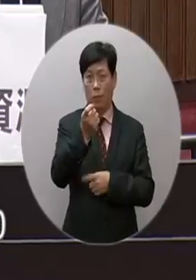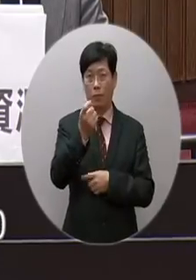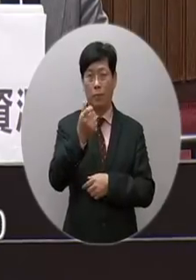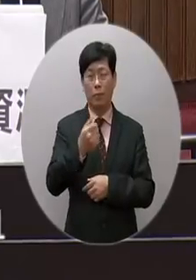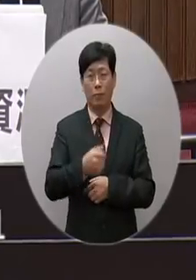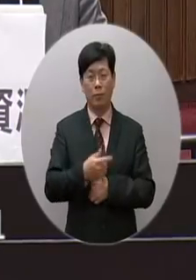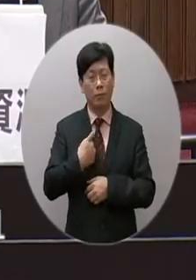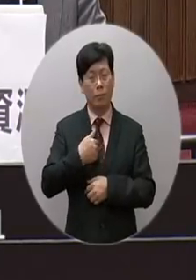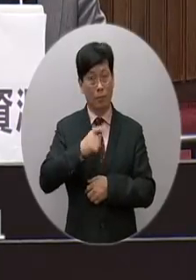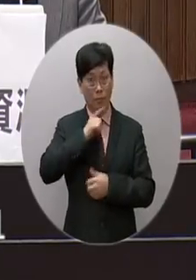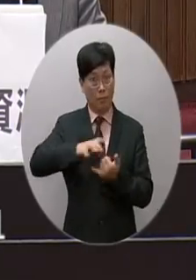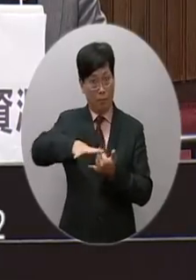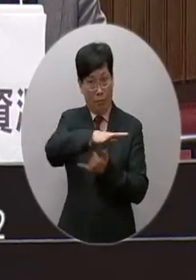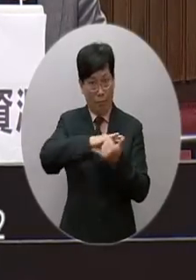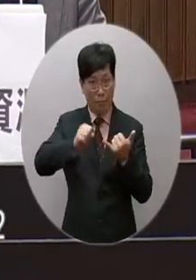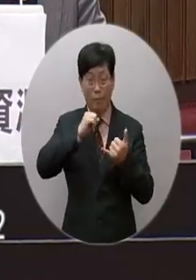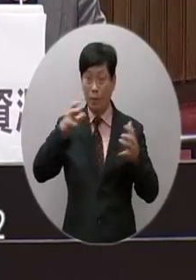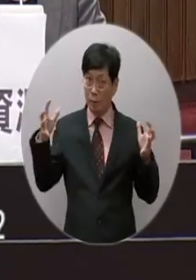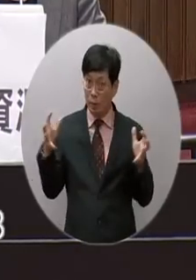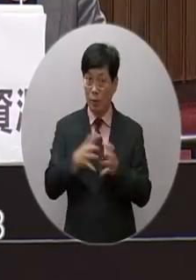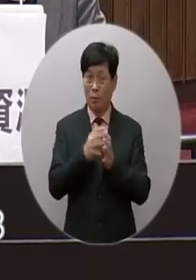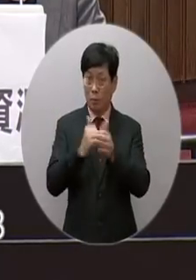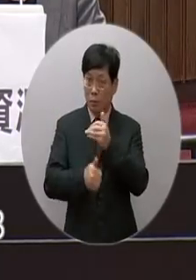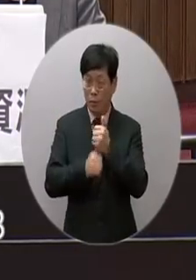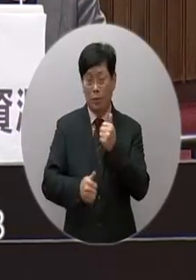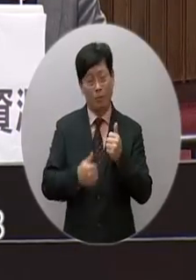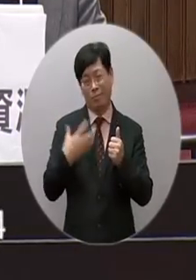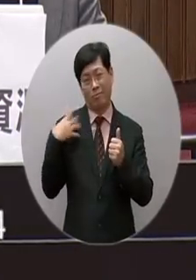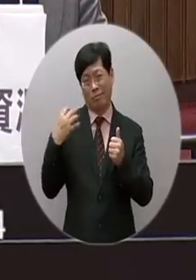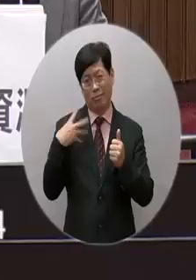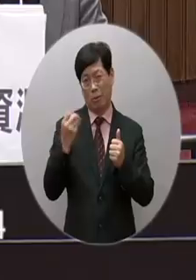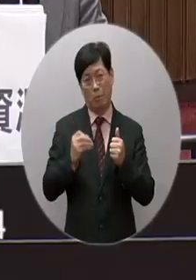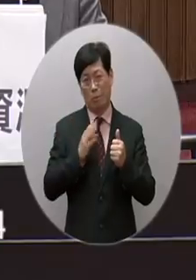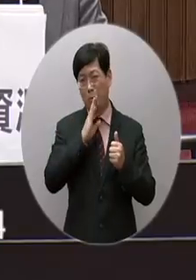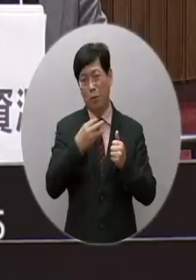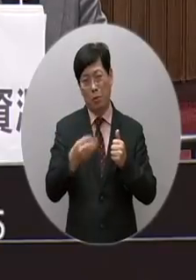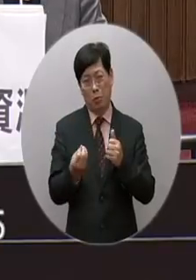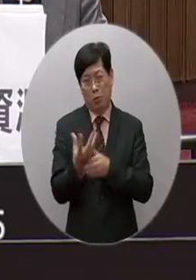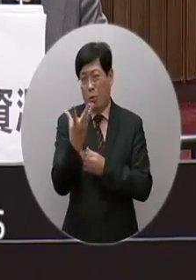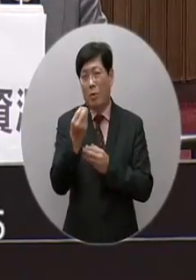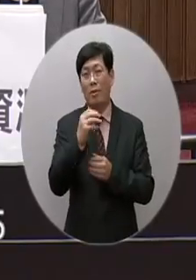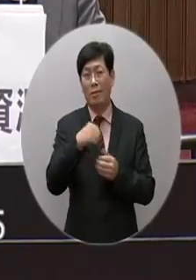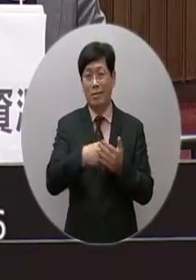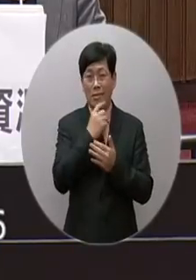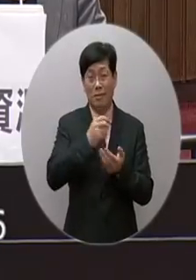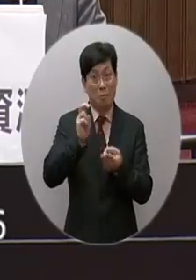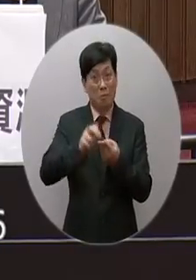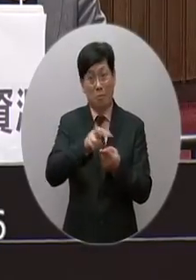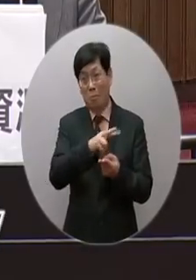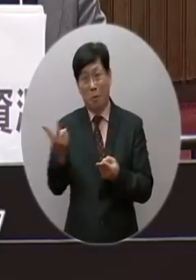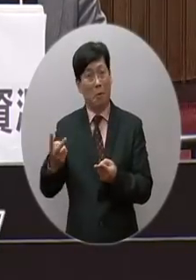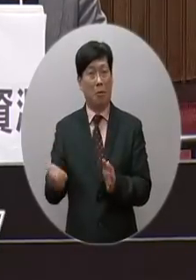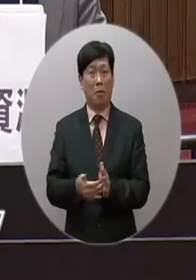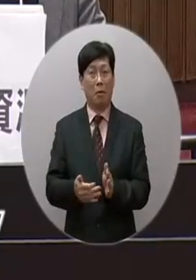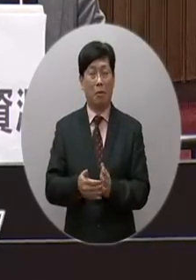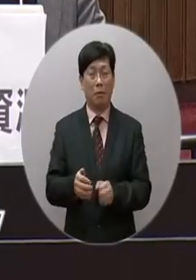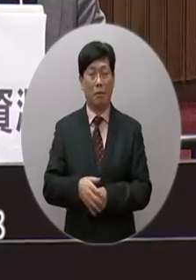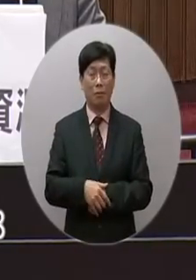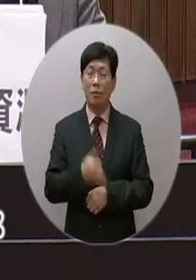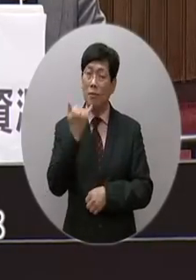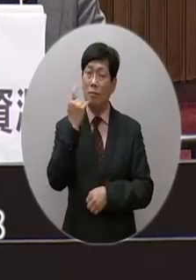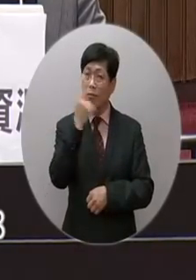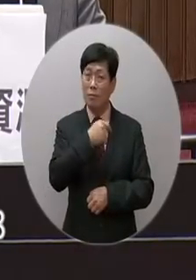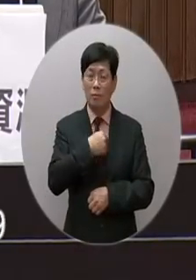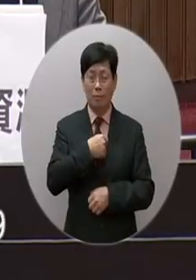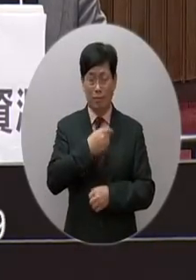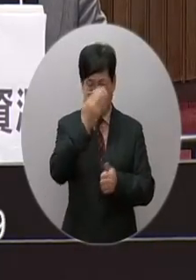那其实我们全台湾的总生育率其实是没有上升的。好，那可能是把户籍直接迁到那个县市去，所以我是不是可以